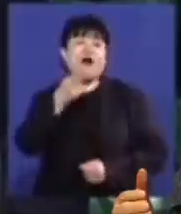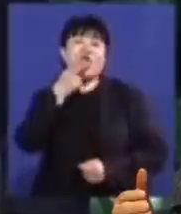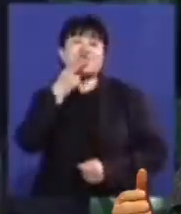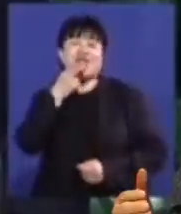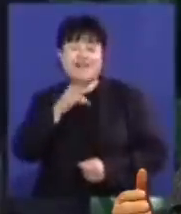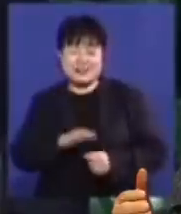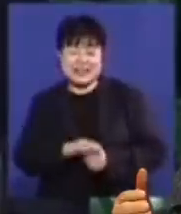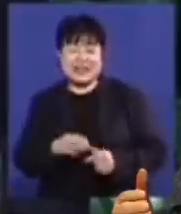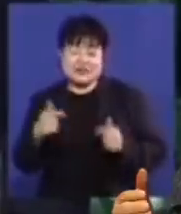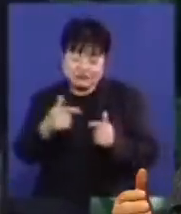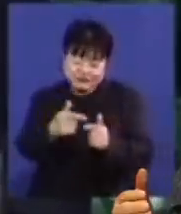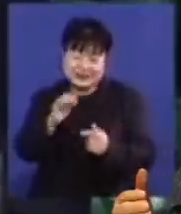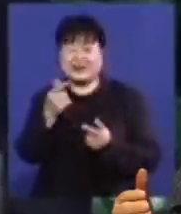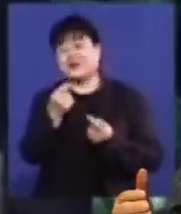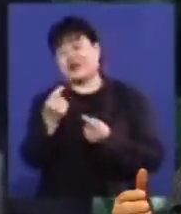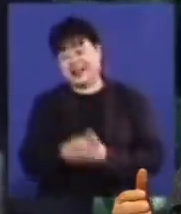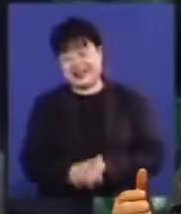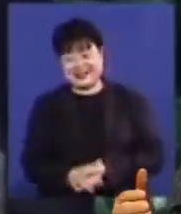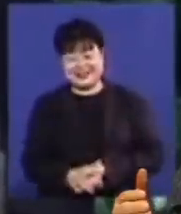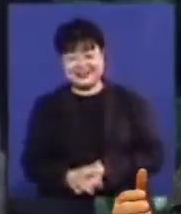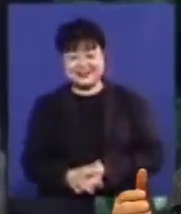식어져 간다, 그 증거인 것입니다.